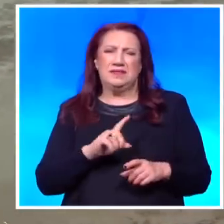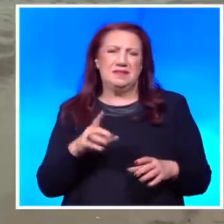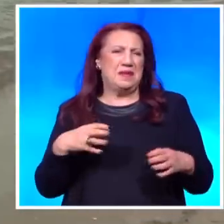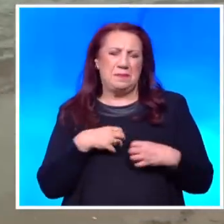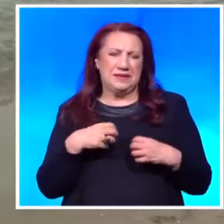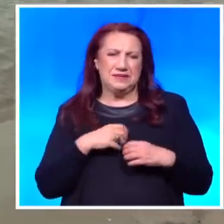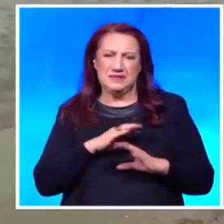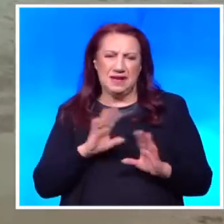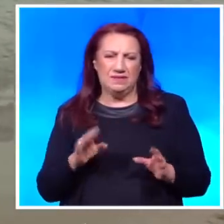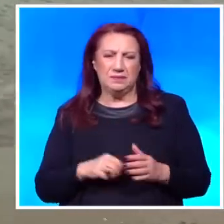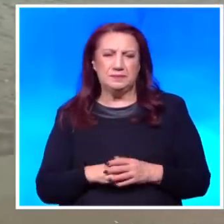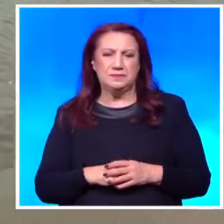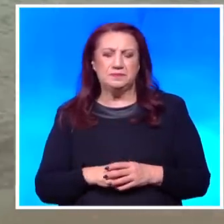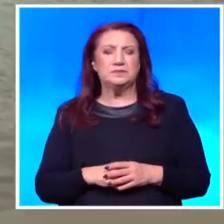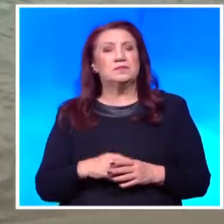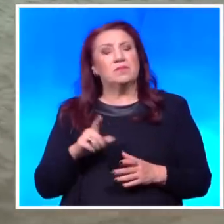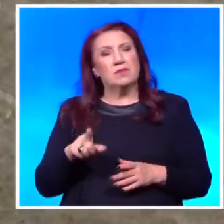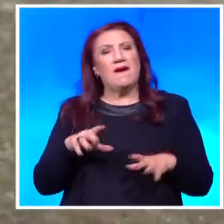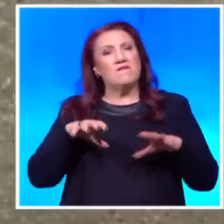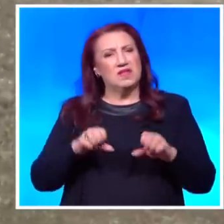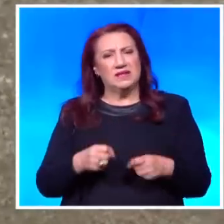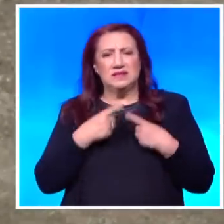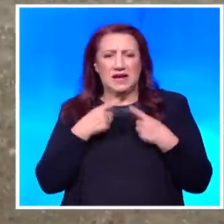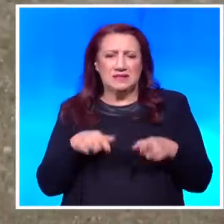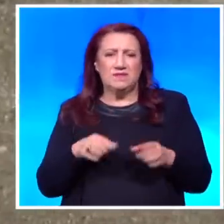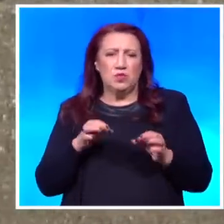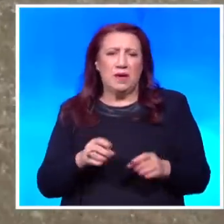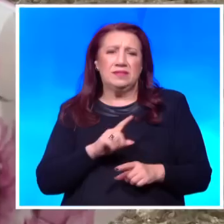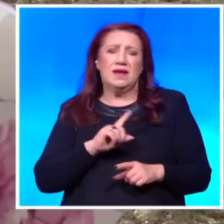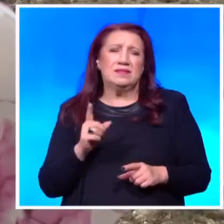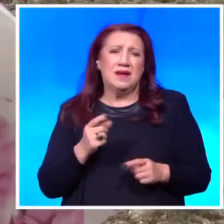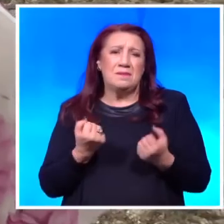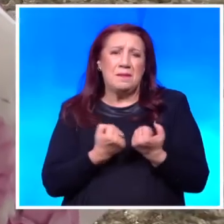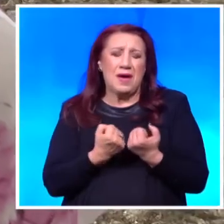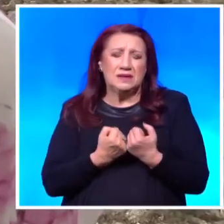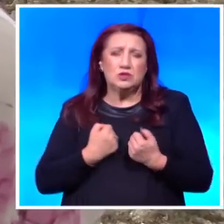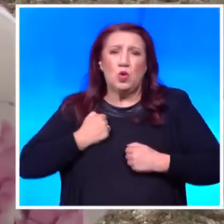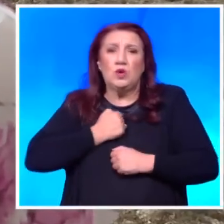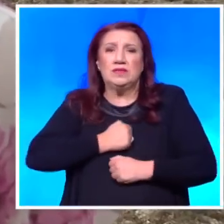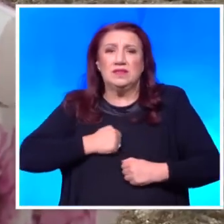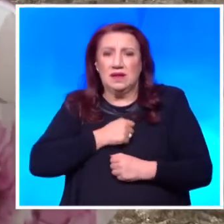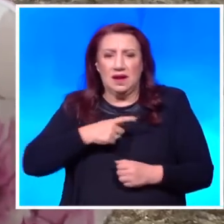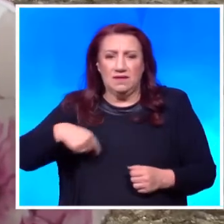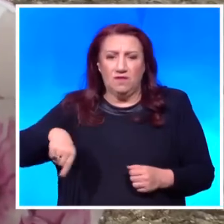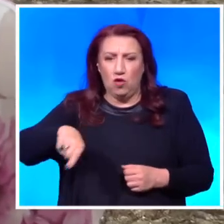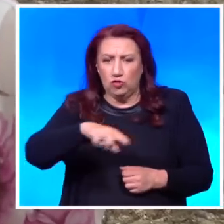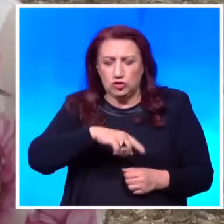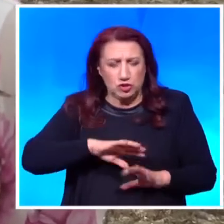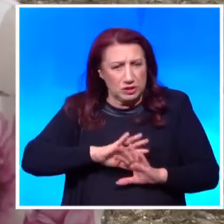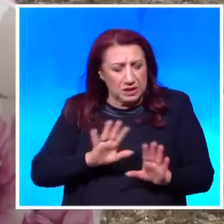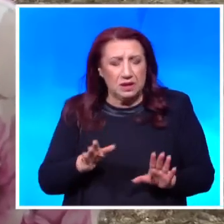Здравните власти са категорични. На този етап място за тревога няма. Няма никакви промени по качествата на водата, което показва,